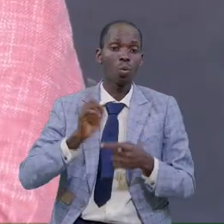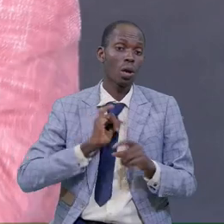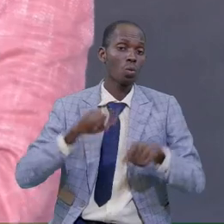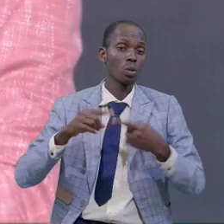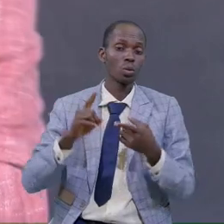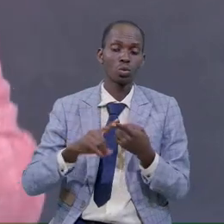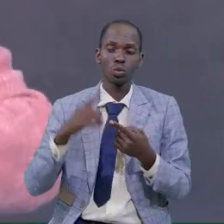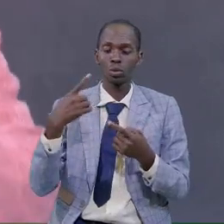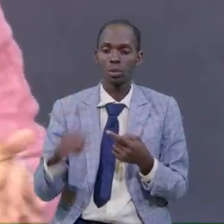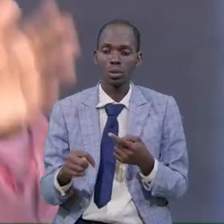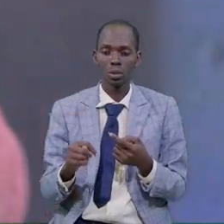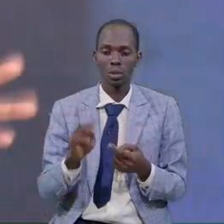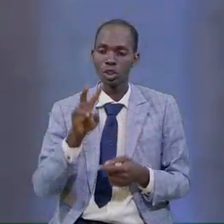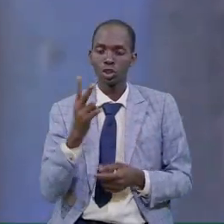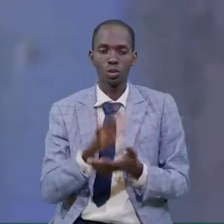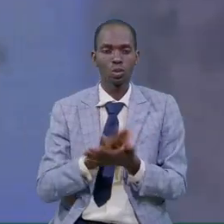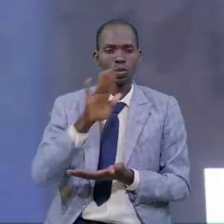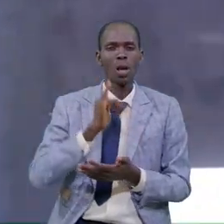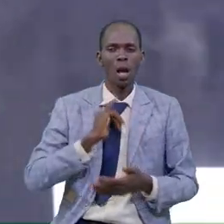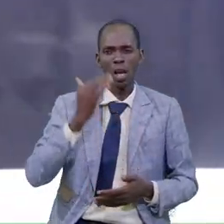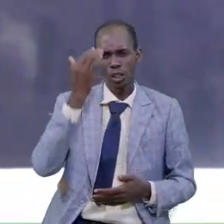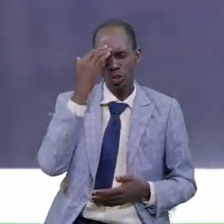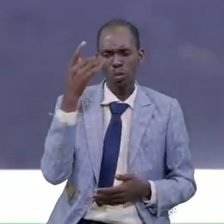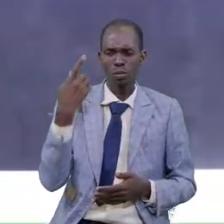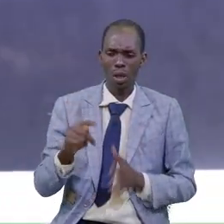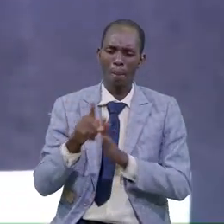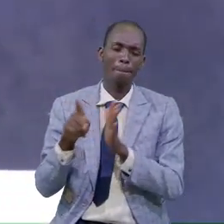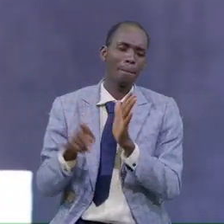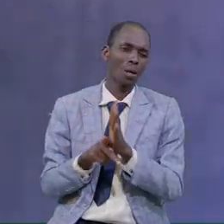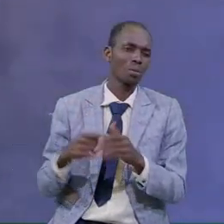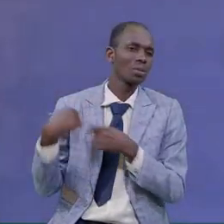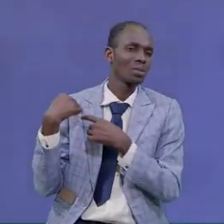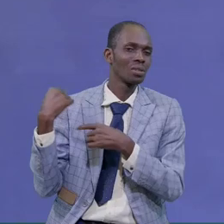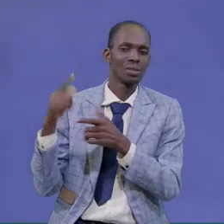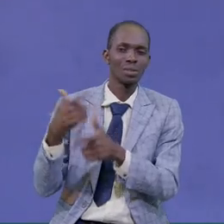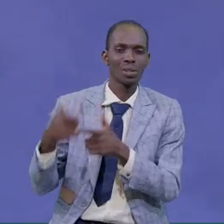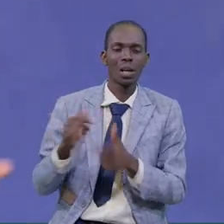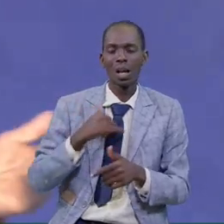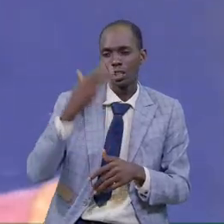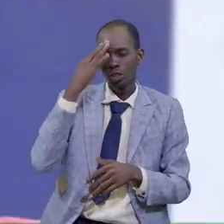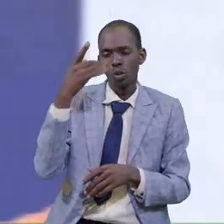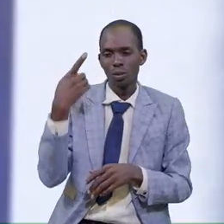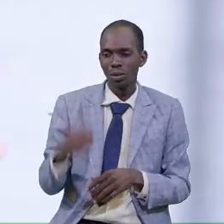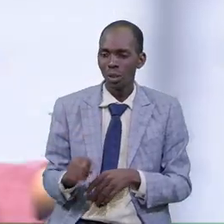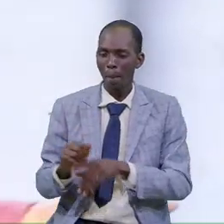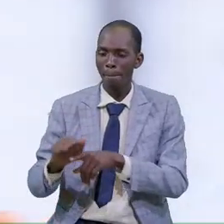je connaissais les principes, je connaissais les pratiques, je connaissais les idéologies qui sont là-bas.